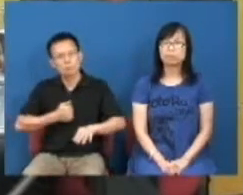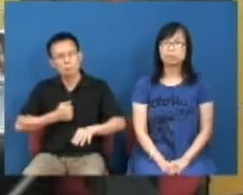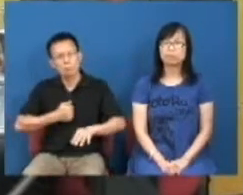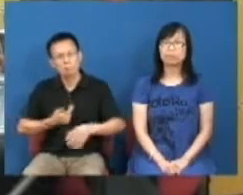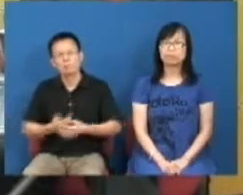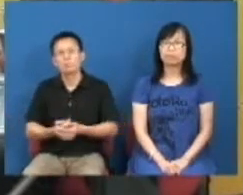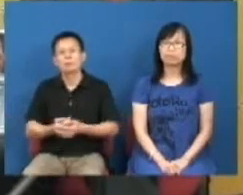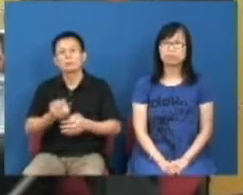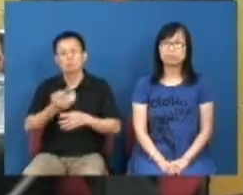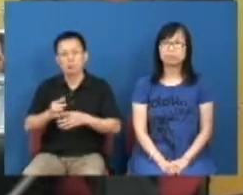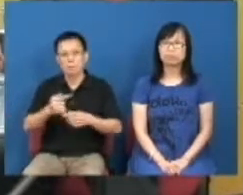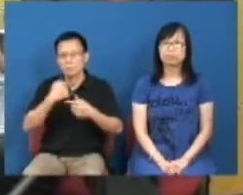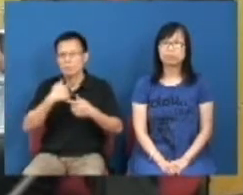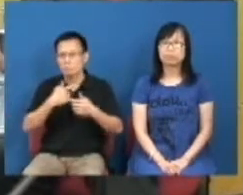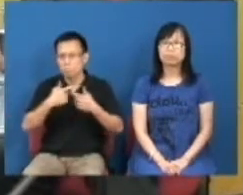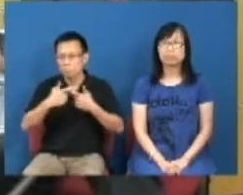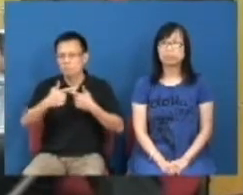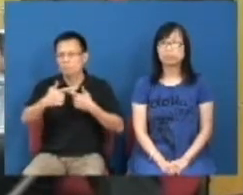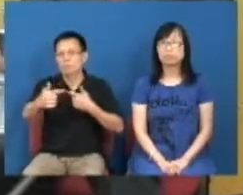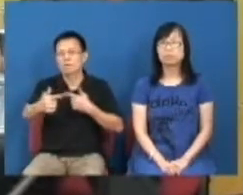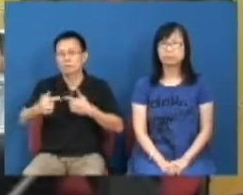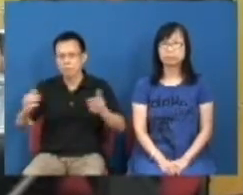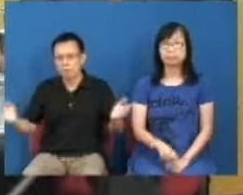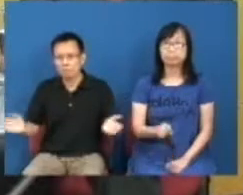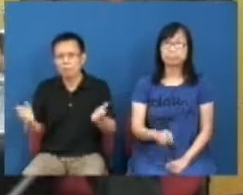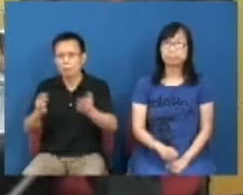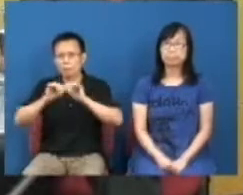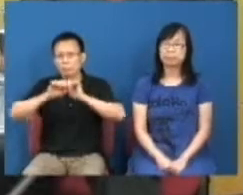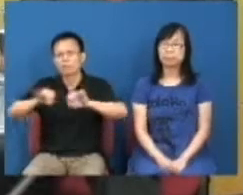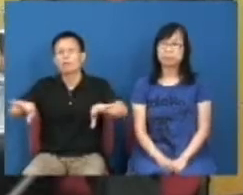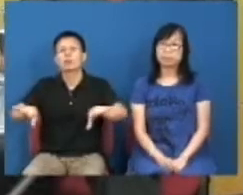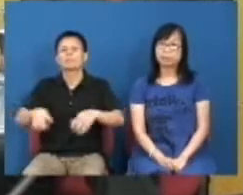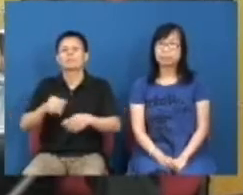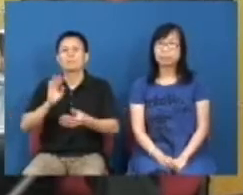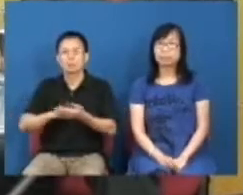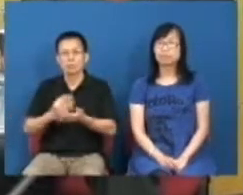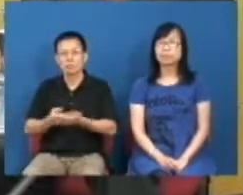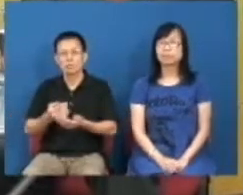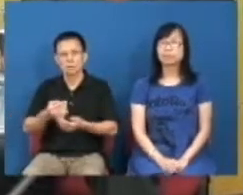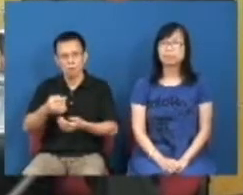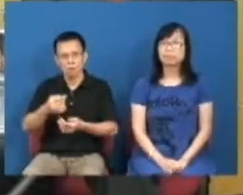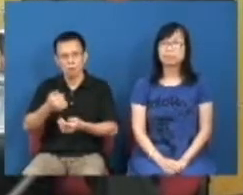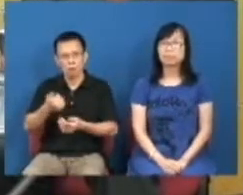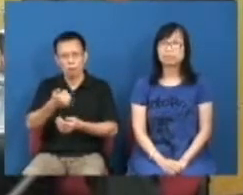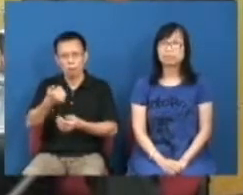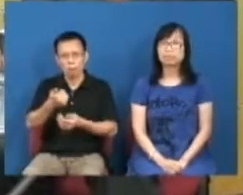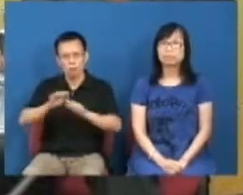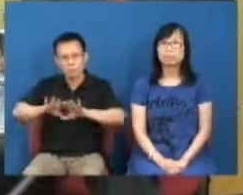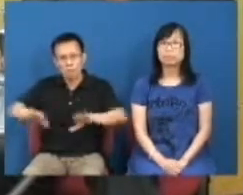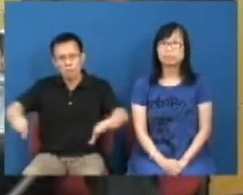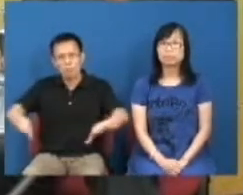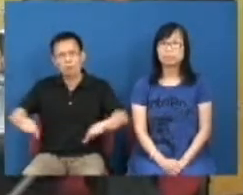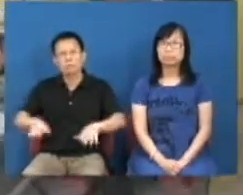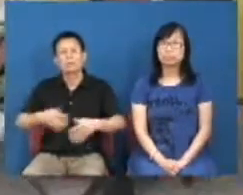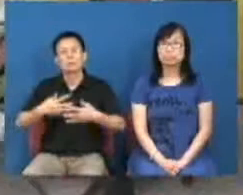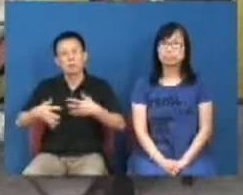是需要一个很长期的推广的。就当然我们有很好的调解出来的个